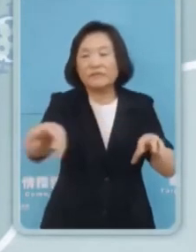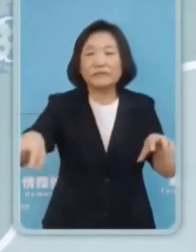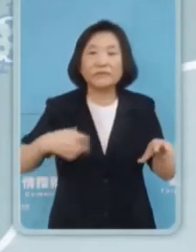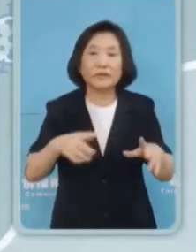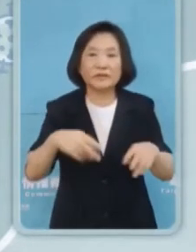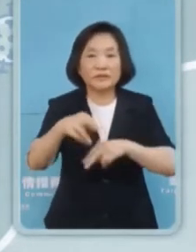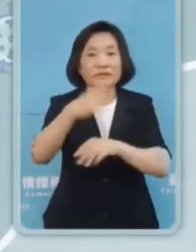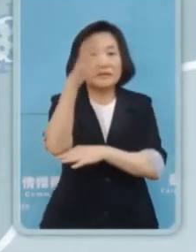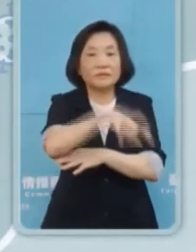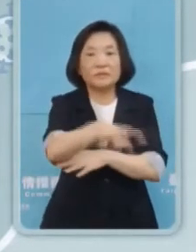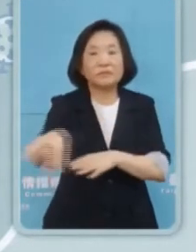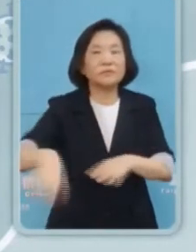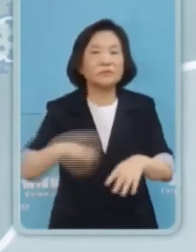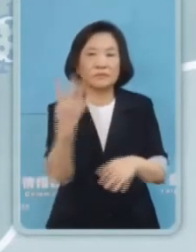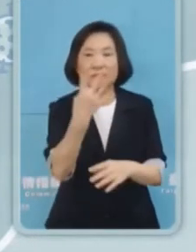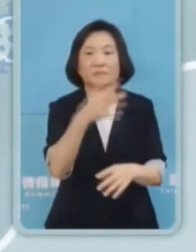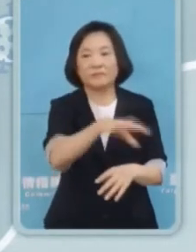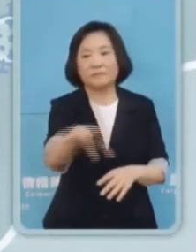四个行政区哈。不